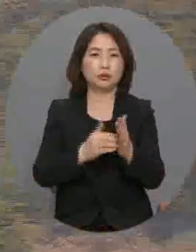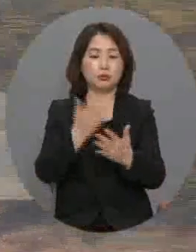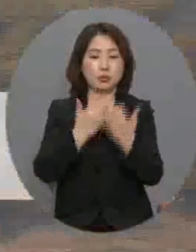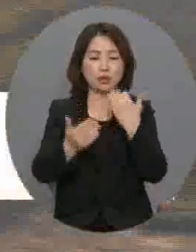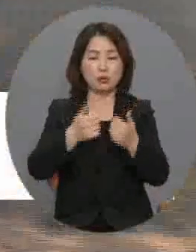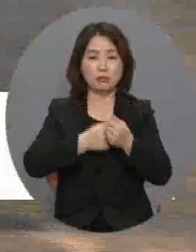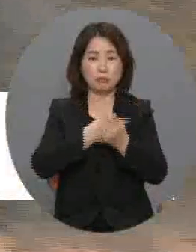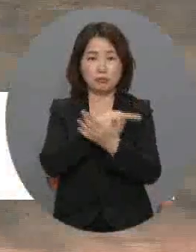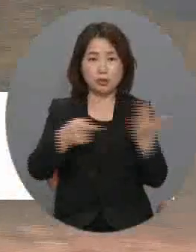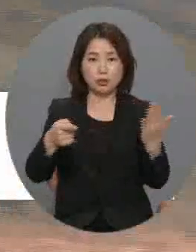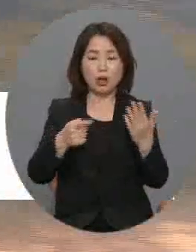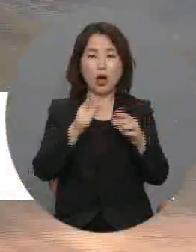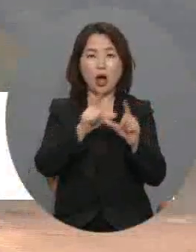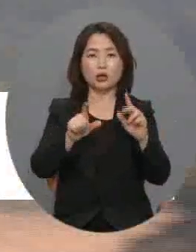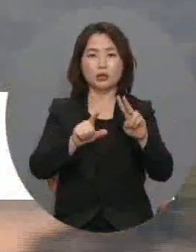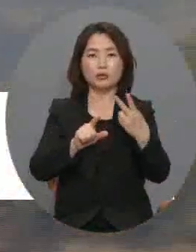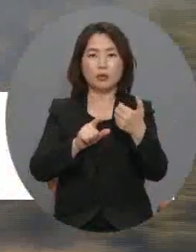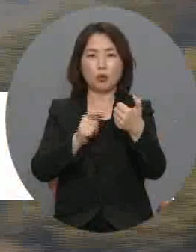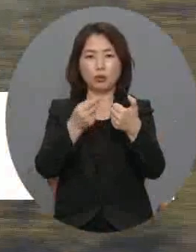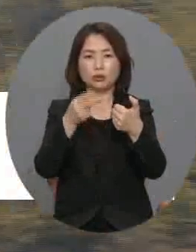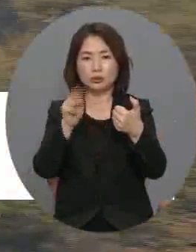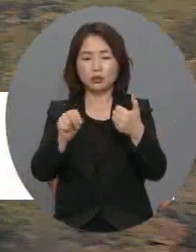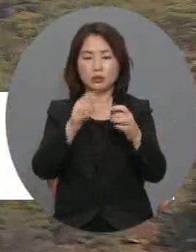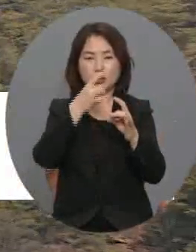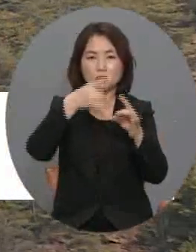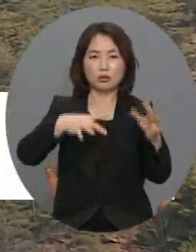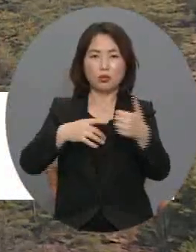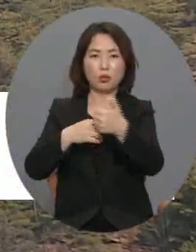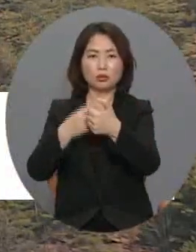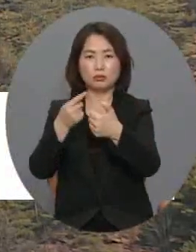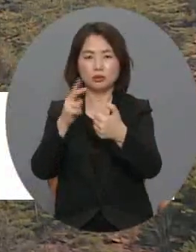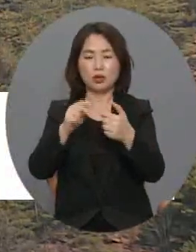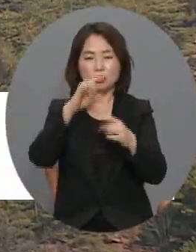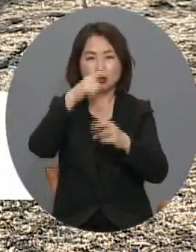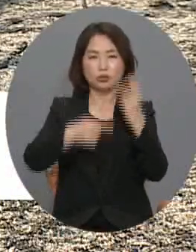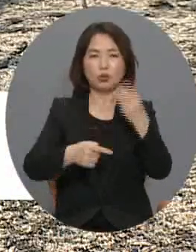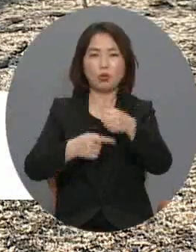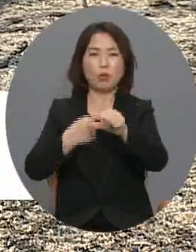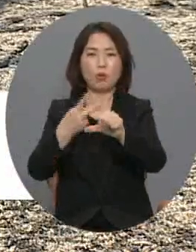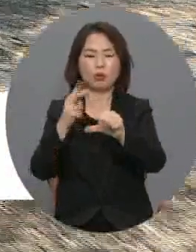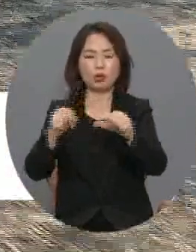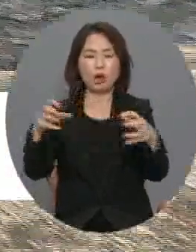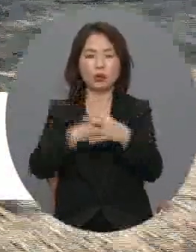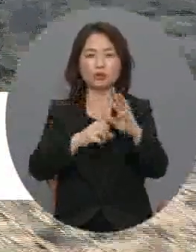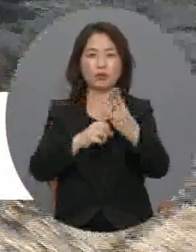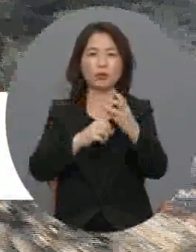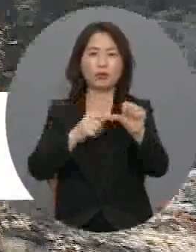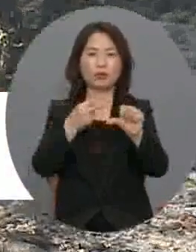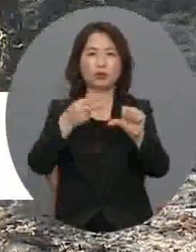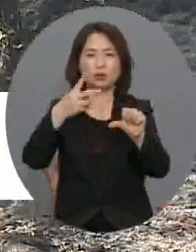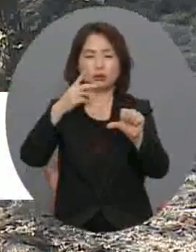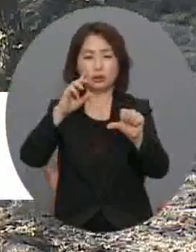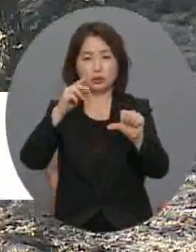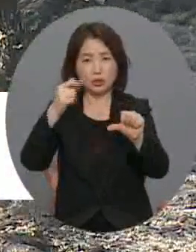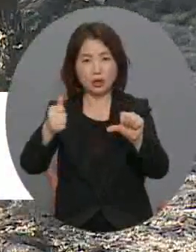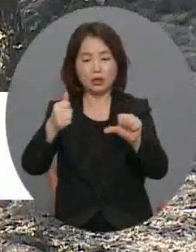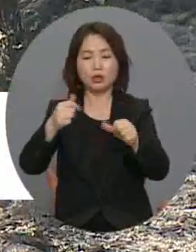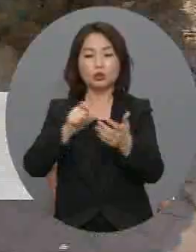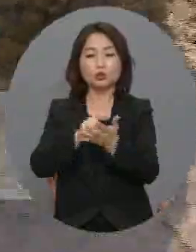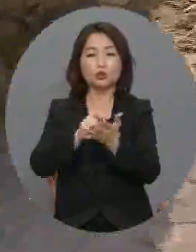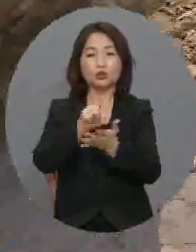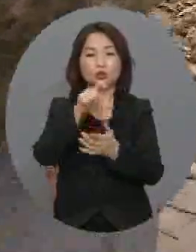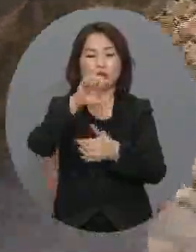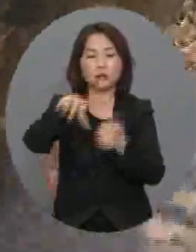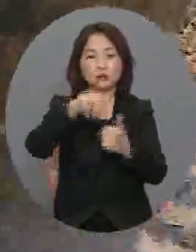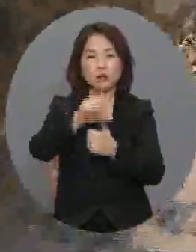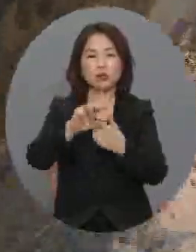집계된 산림 피해 면적은 안동 250헥타르, 예천 50헥타르, 영주 5헥타르 등 모두 305헥타르, 축구장